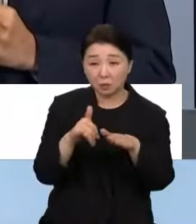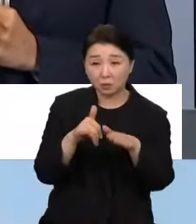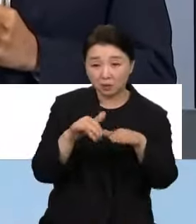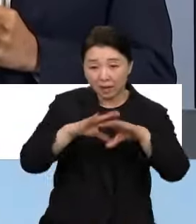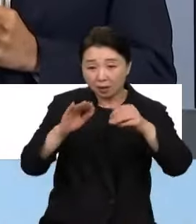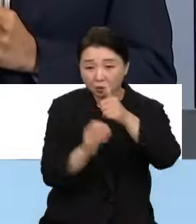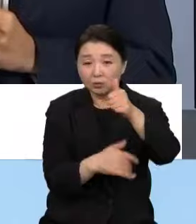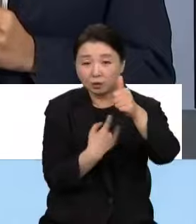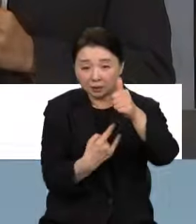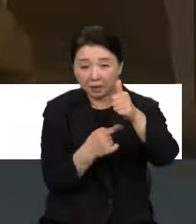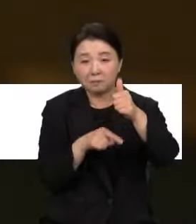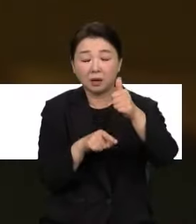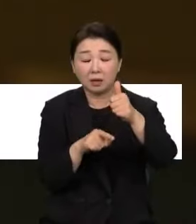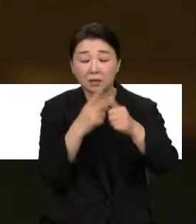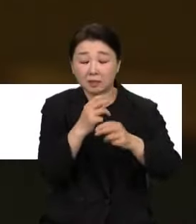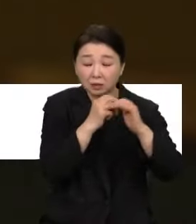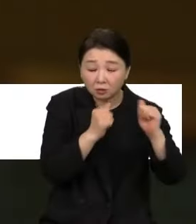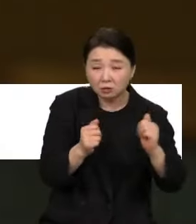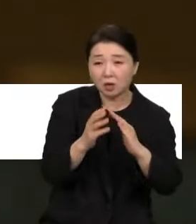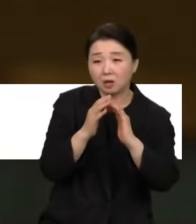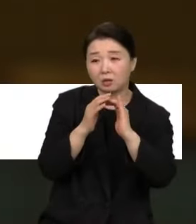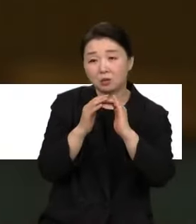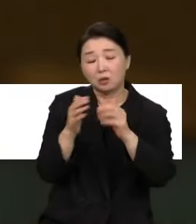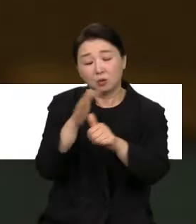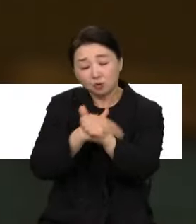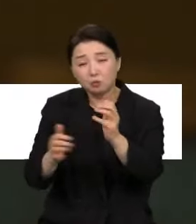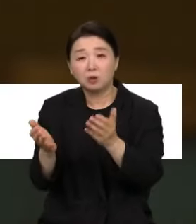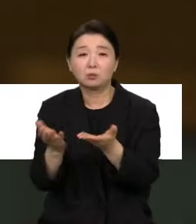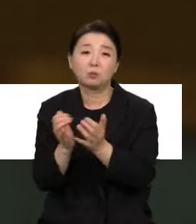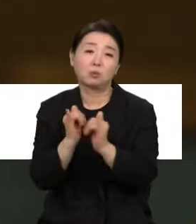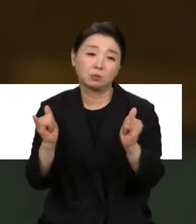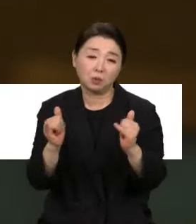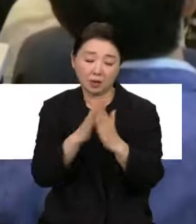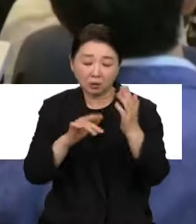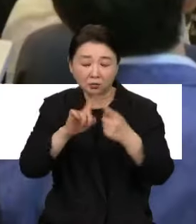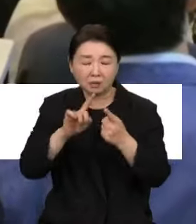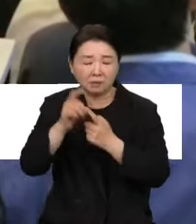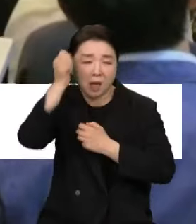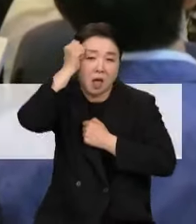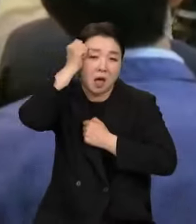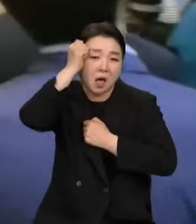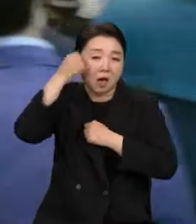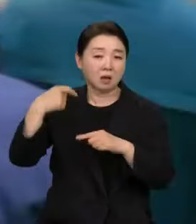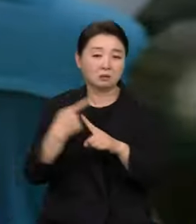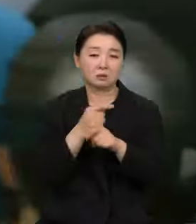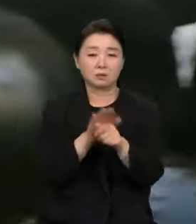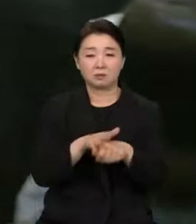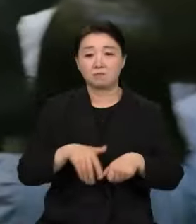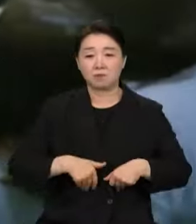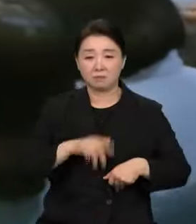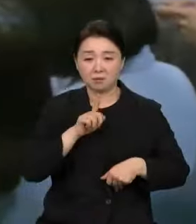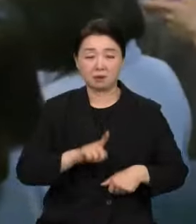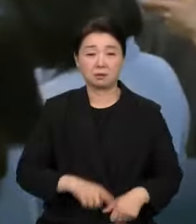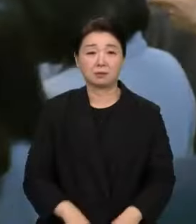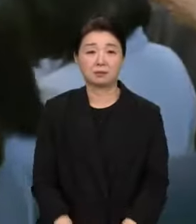유족대책위원회는요, 그래서 이렇게 생존자와 주변 동료들, 그리고 유족들 모두에 대해서 트라우마 치료 지원이 필요하다고